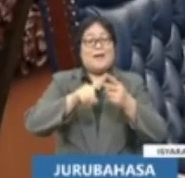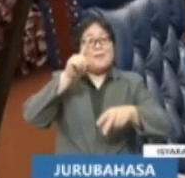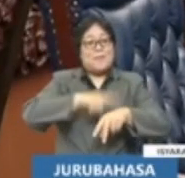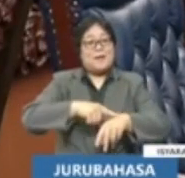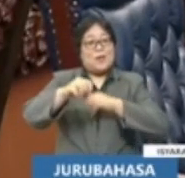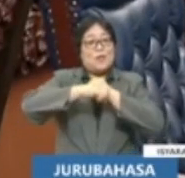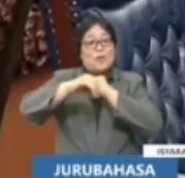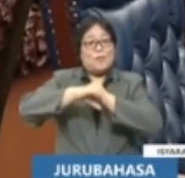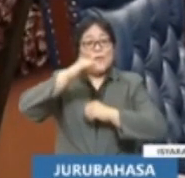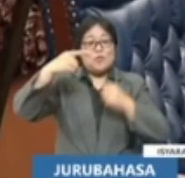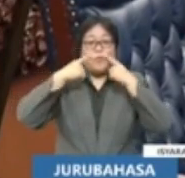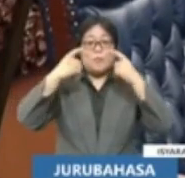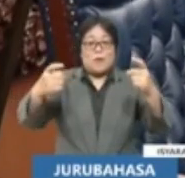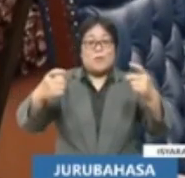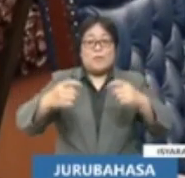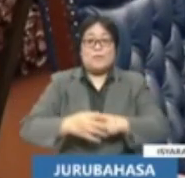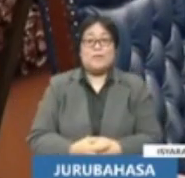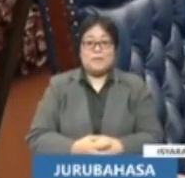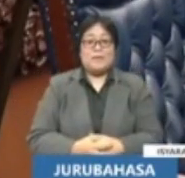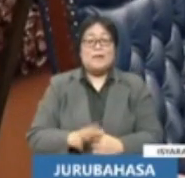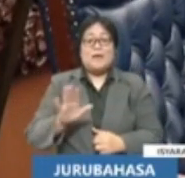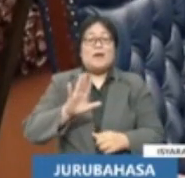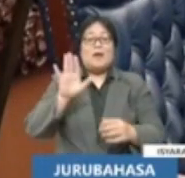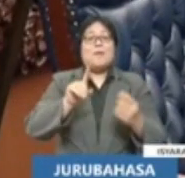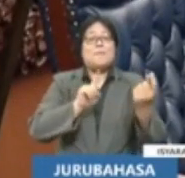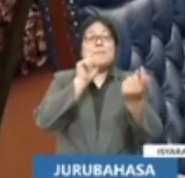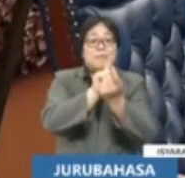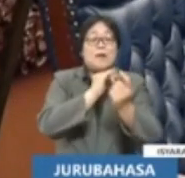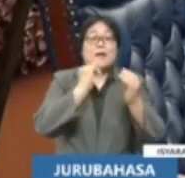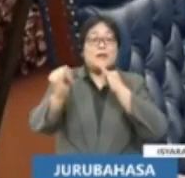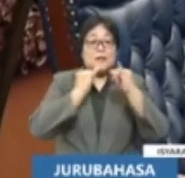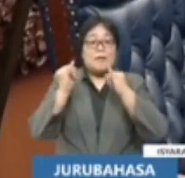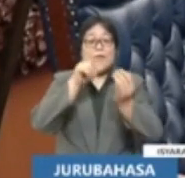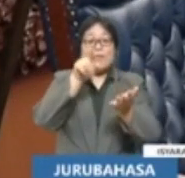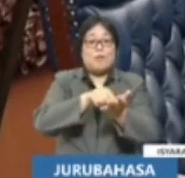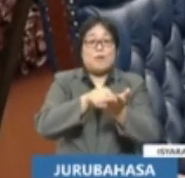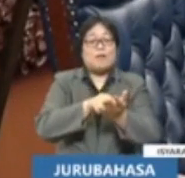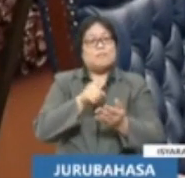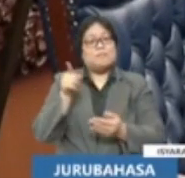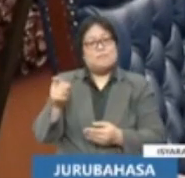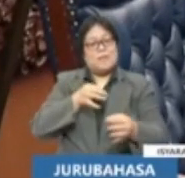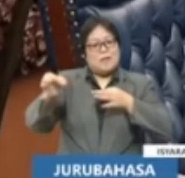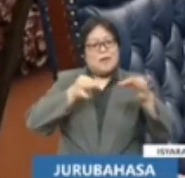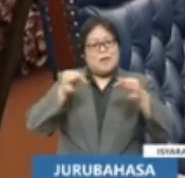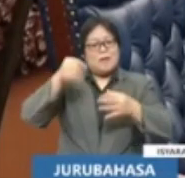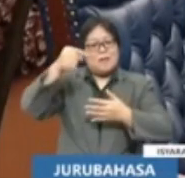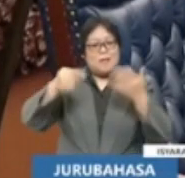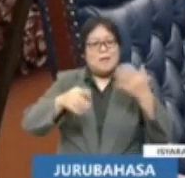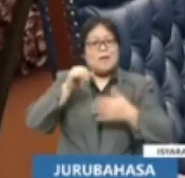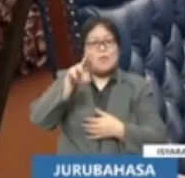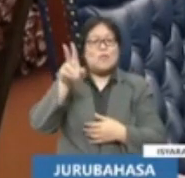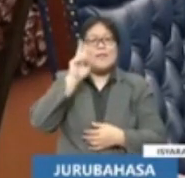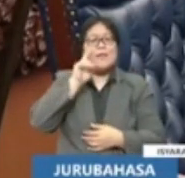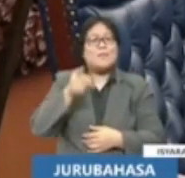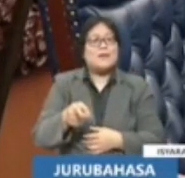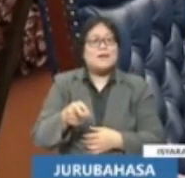semasa berkempen di Johor Bahru, ketika ditemubual oleh wartawan, beliau memberi penjelasan-penjelasan mengenai isu